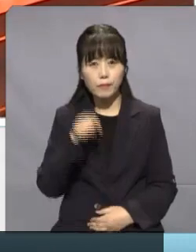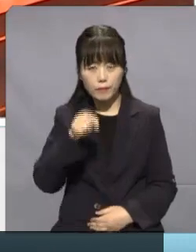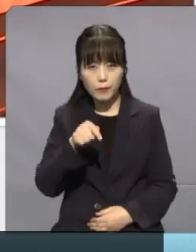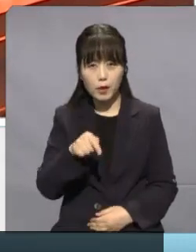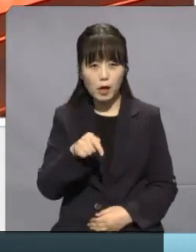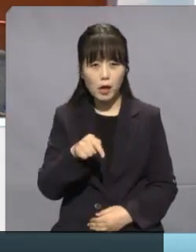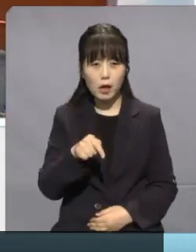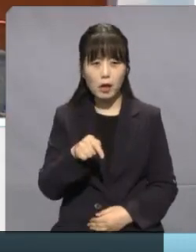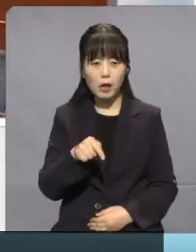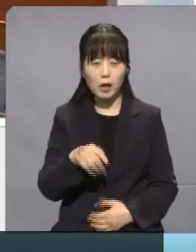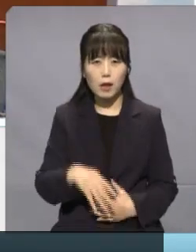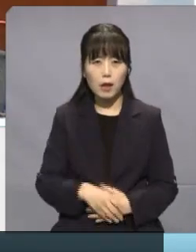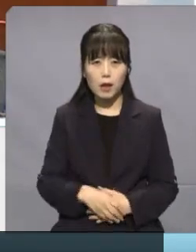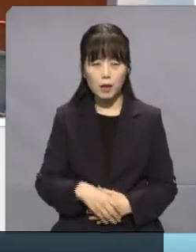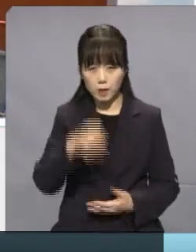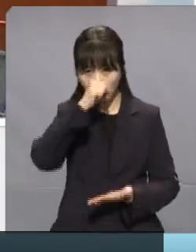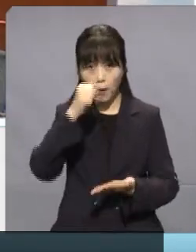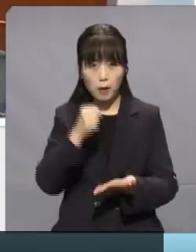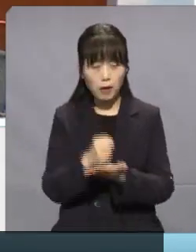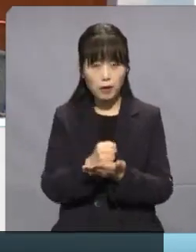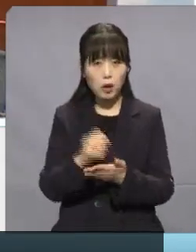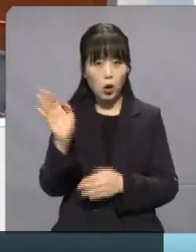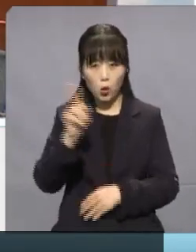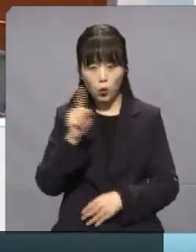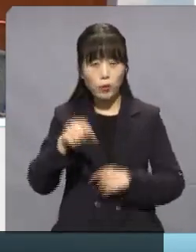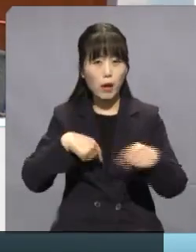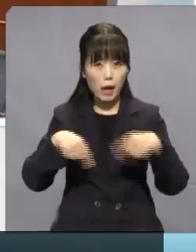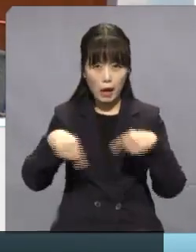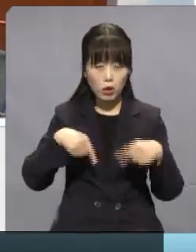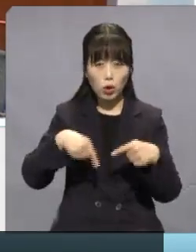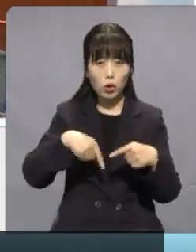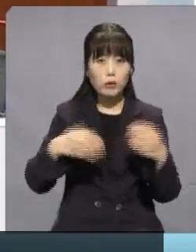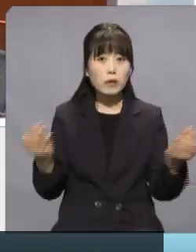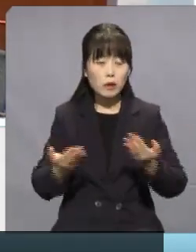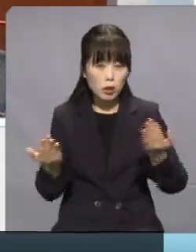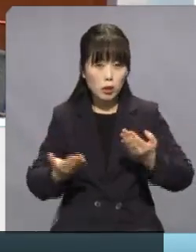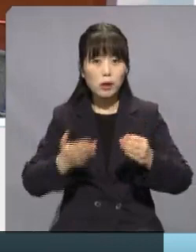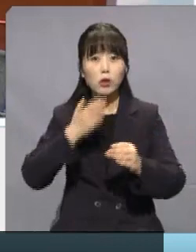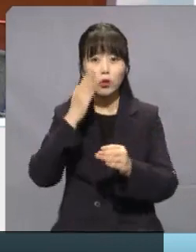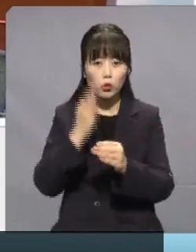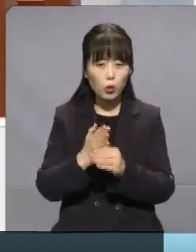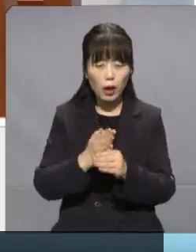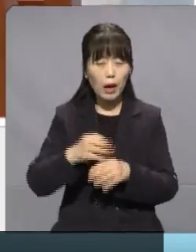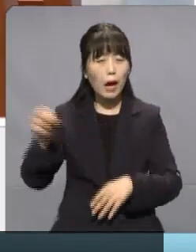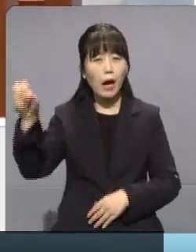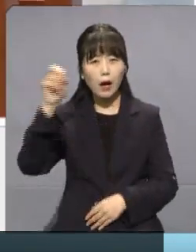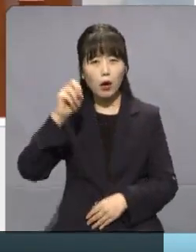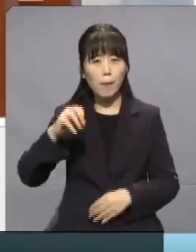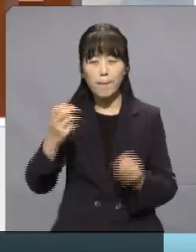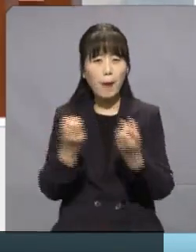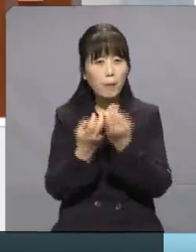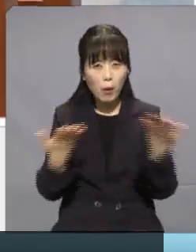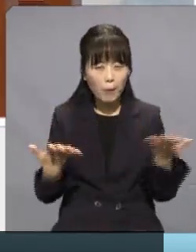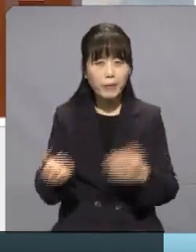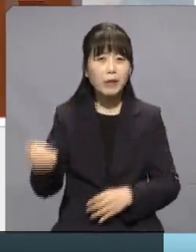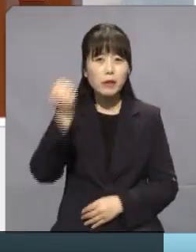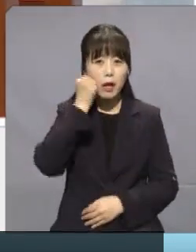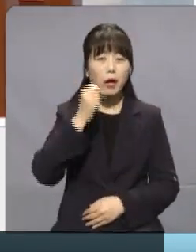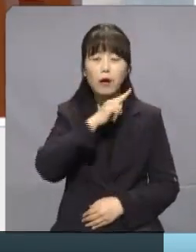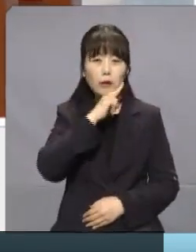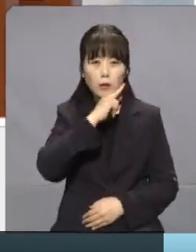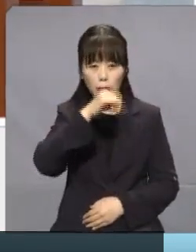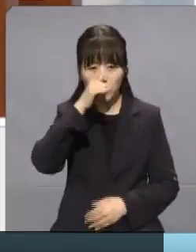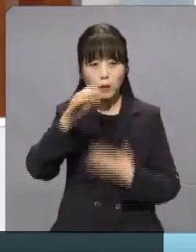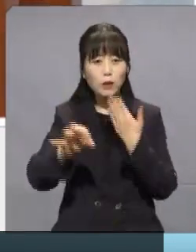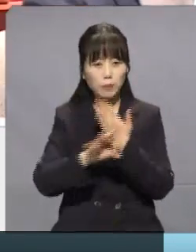정산 정상적인 어떤 행정행위를 하다가 업무를 하다가 피치 못해서 그 당한 어떤 의혹이라면